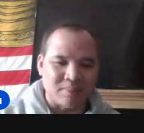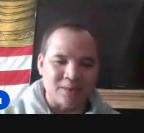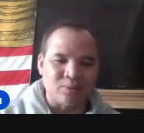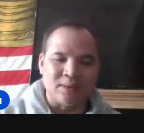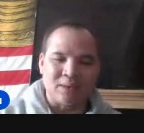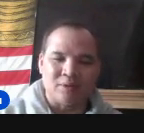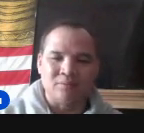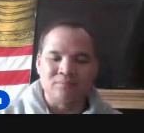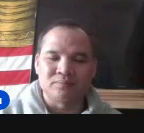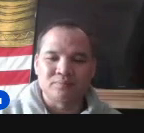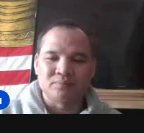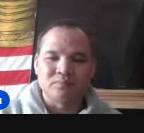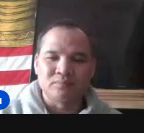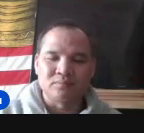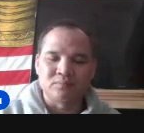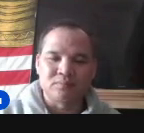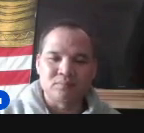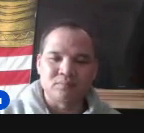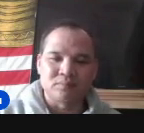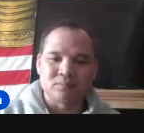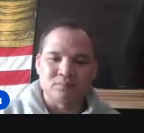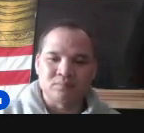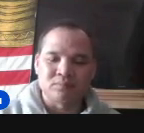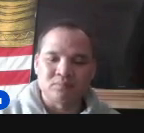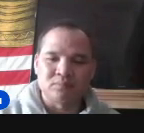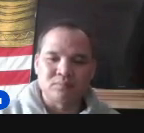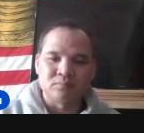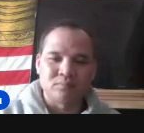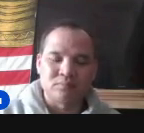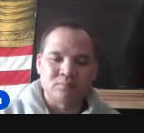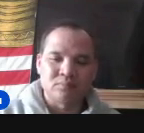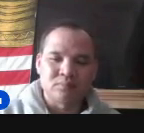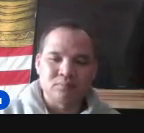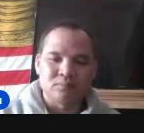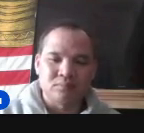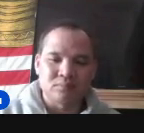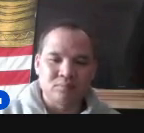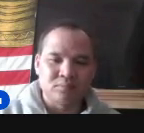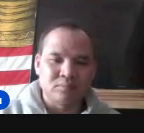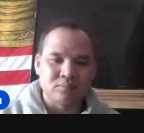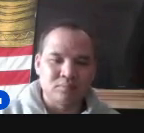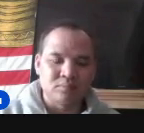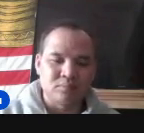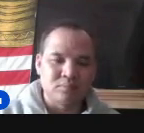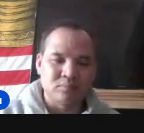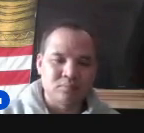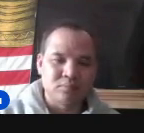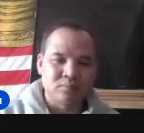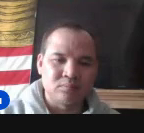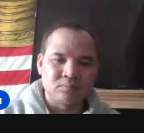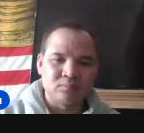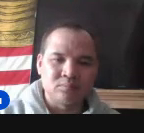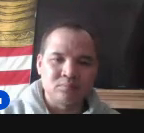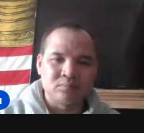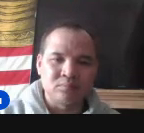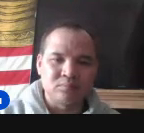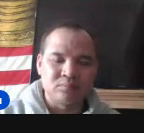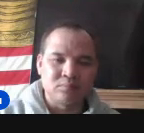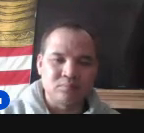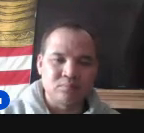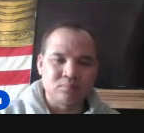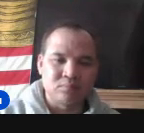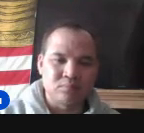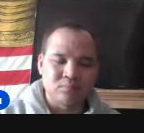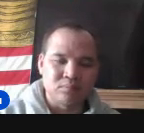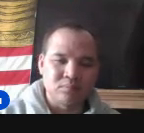แล้วที่ผมพูดตรงนี้ก็คือเรื่องของทุนจีนมีหมู่บ้านจัดสรรนะครับเกิดหมู่บ้านจัดสรรสวยงามอะไร